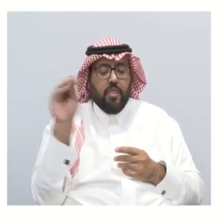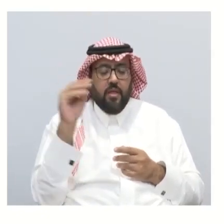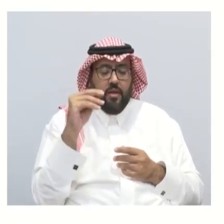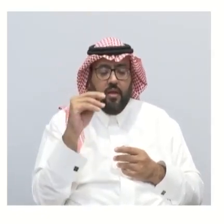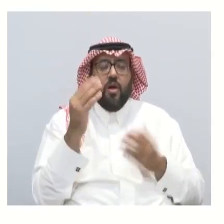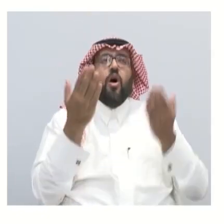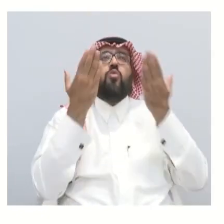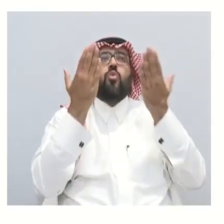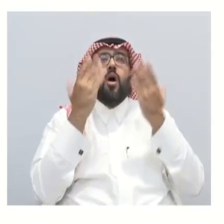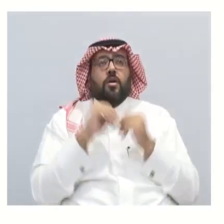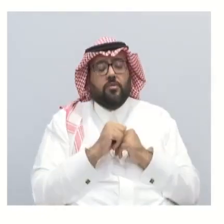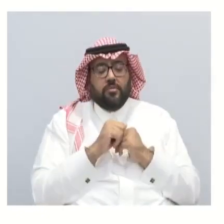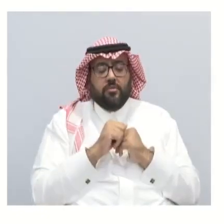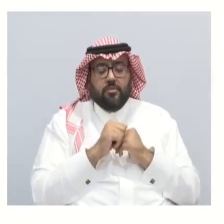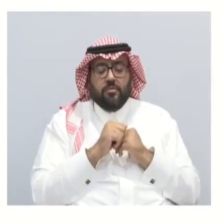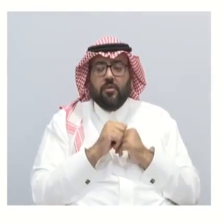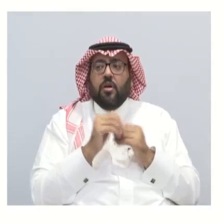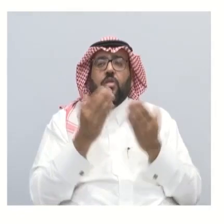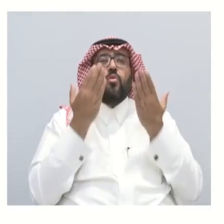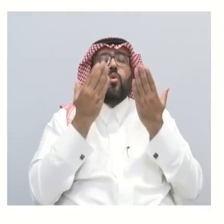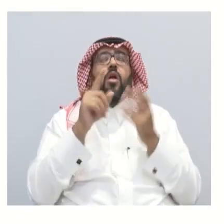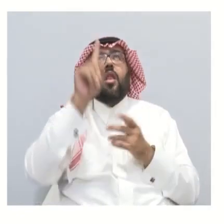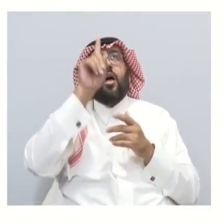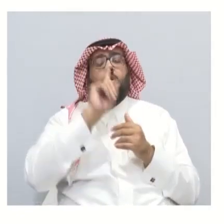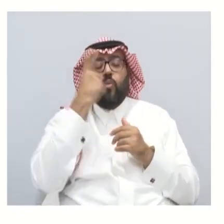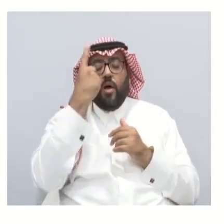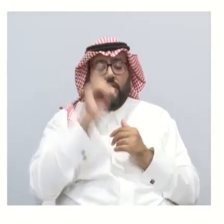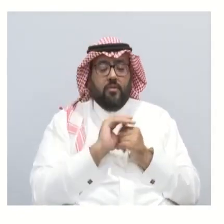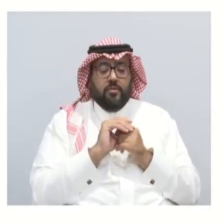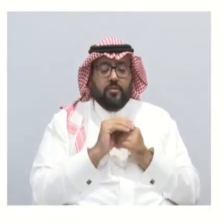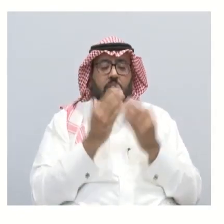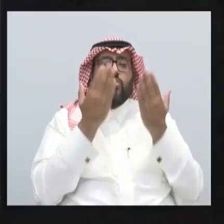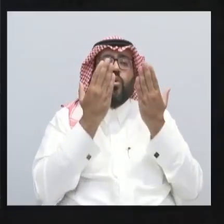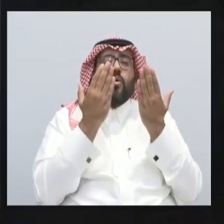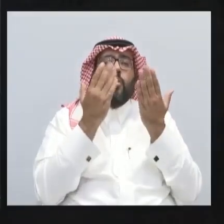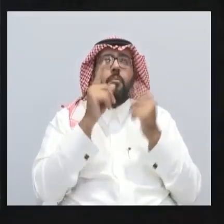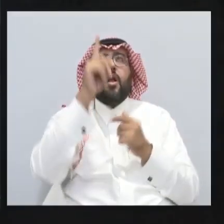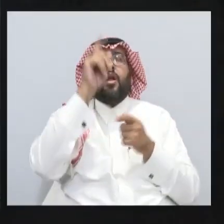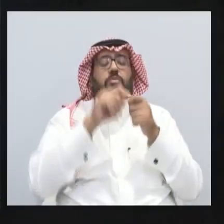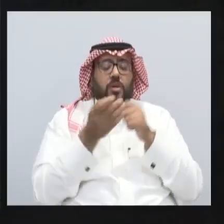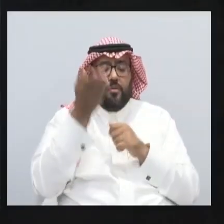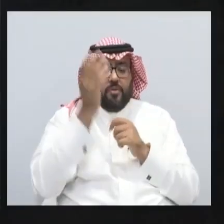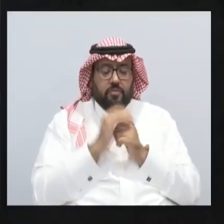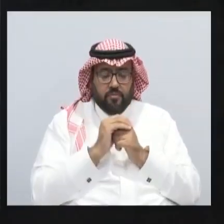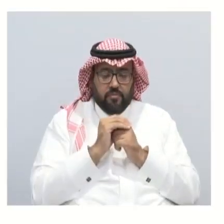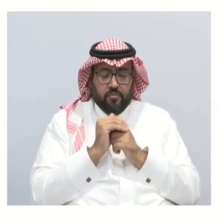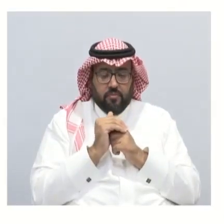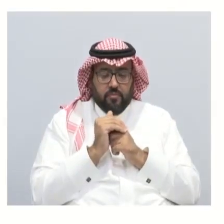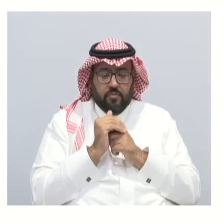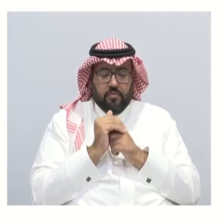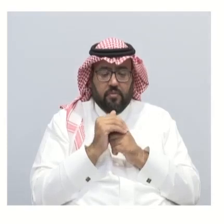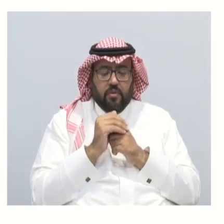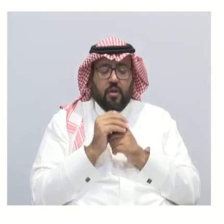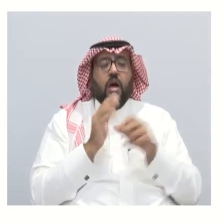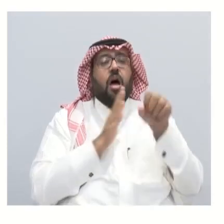مثل الدعاء تدعو الله ولا تدعو غير الله جل وعلا تطلب الدعاء من الله سبحانه وتعالى كذلك